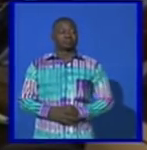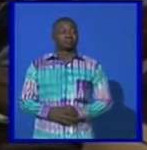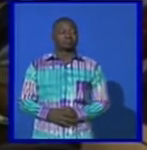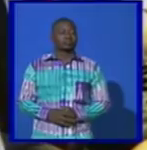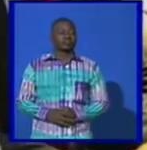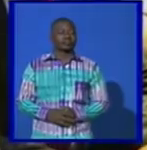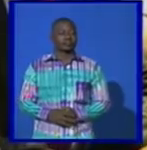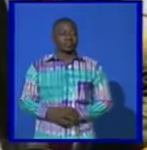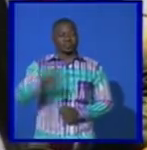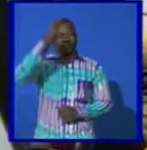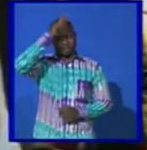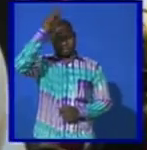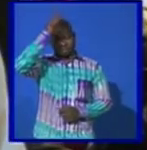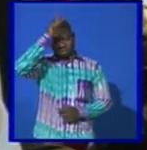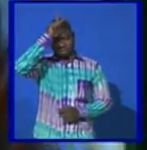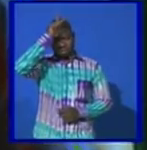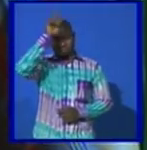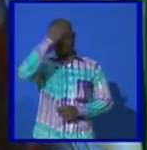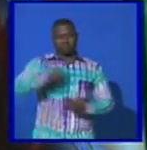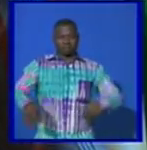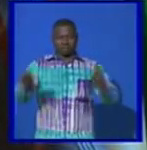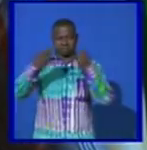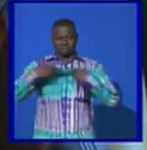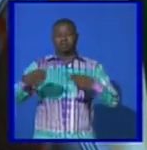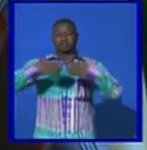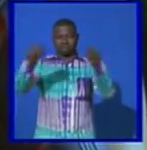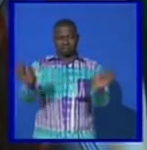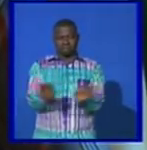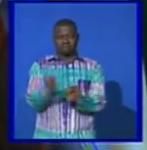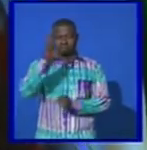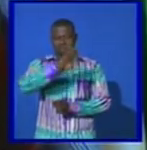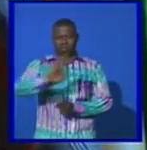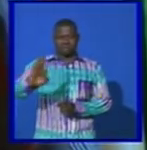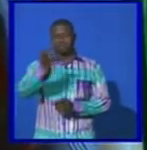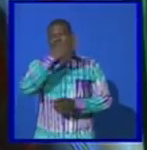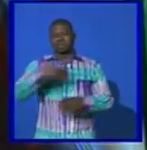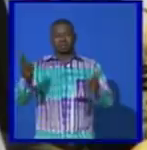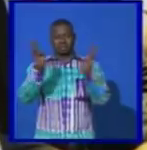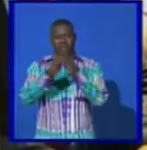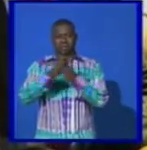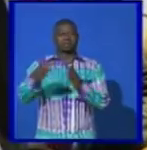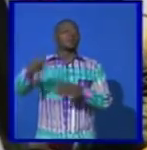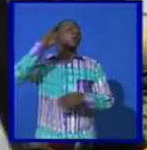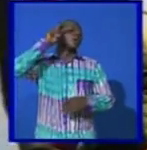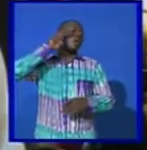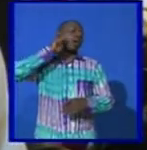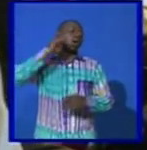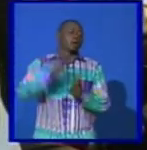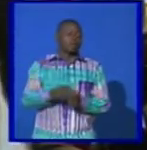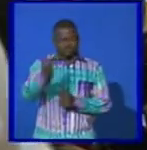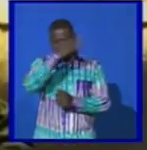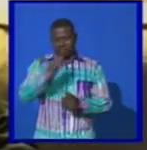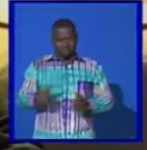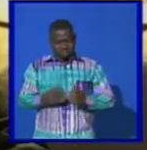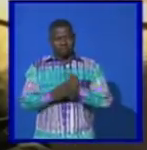Rokma Christian Kabore reçoit une délégation des Burkinabés de la ville de Kano au Nigeria. Conduite par Moussa Sana,